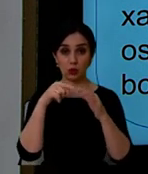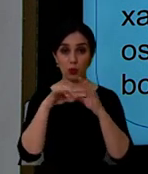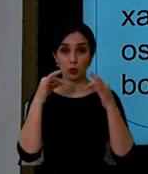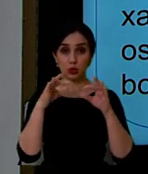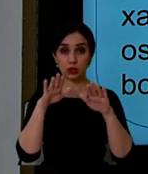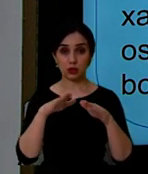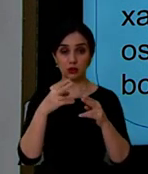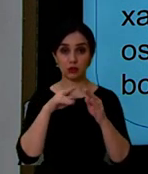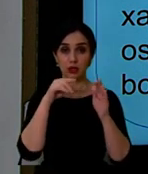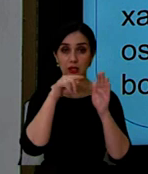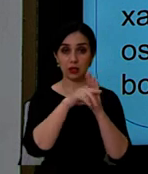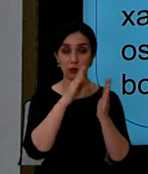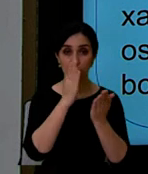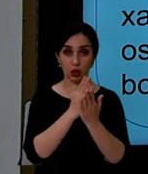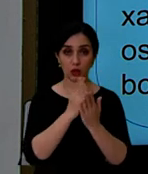bo'shliqlariga yetib boradi.